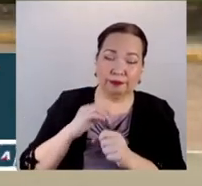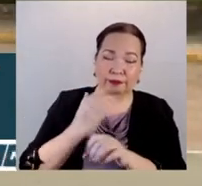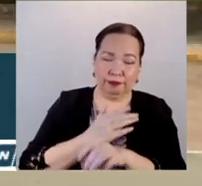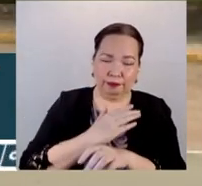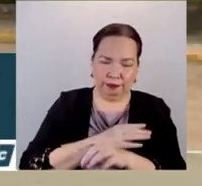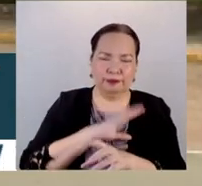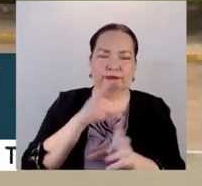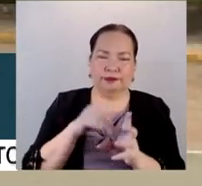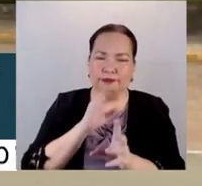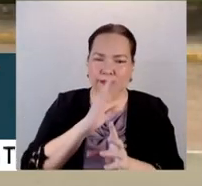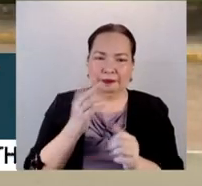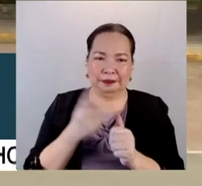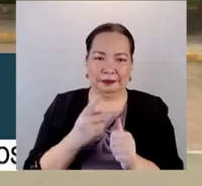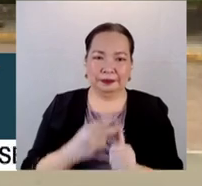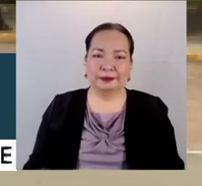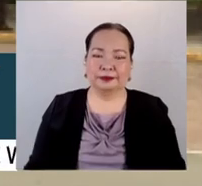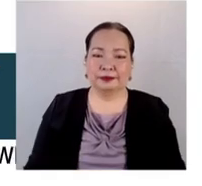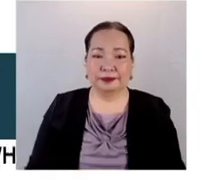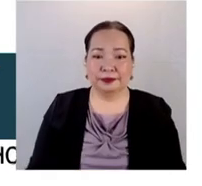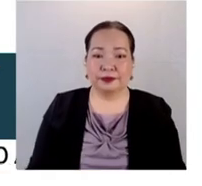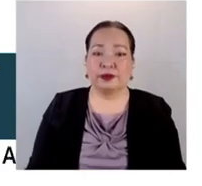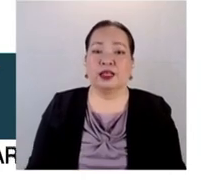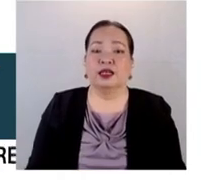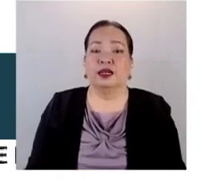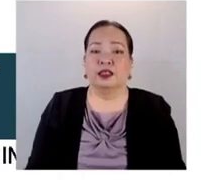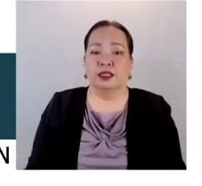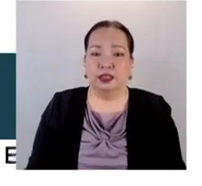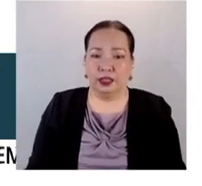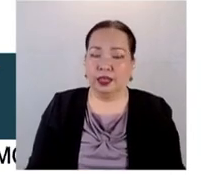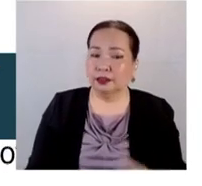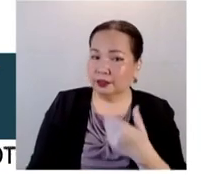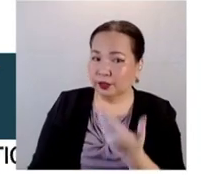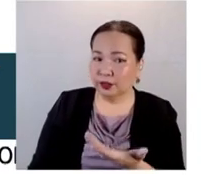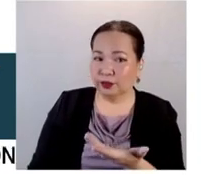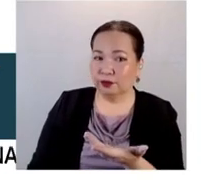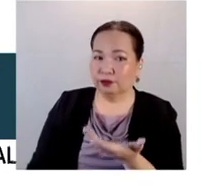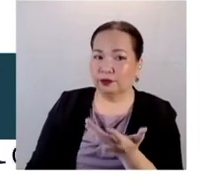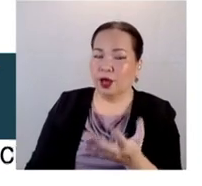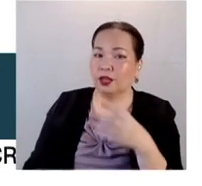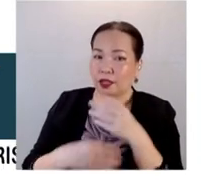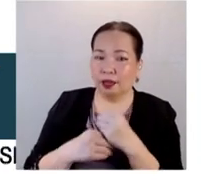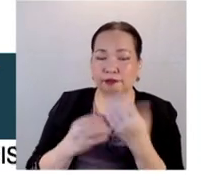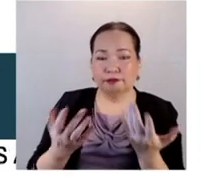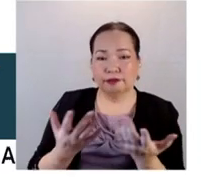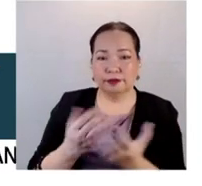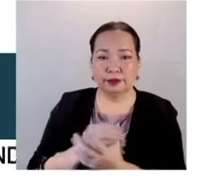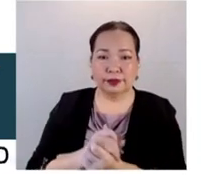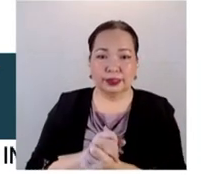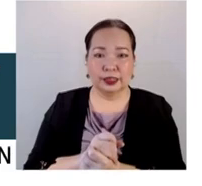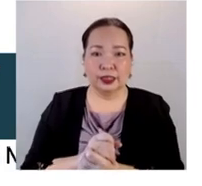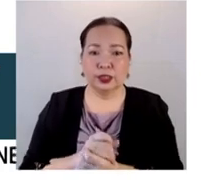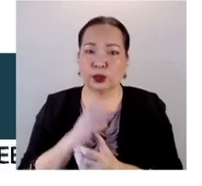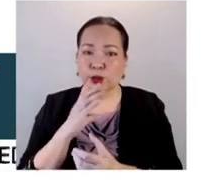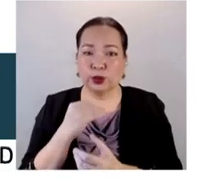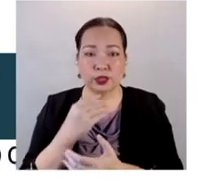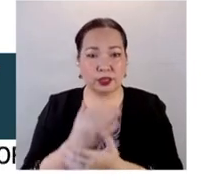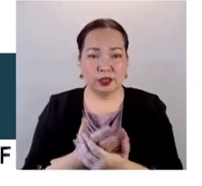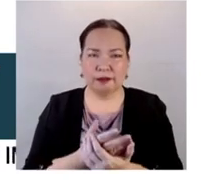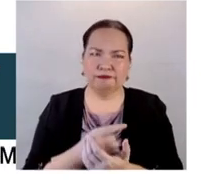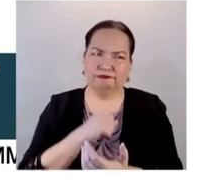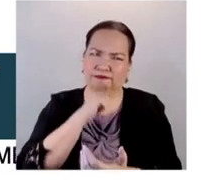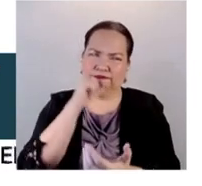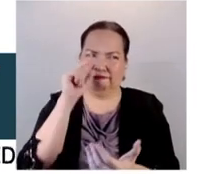the agenda. At ano pong masasabi ninyo doon sa mga hindi pa rin po naniniwala